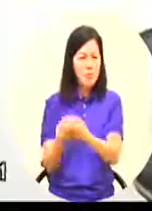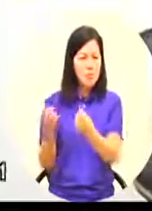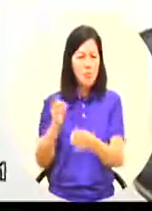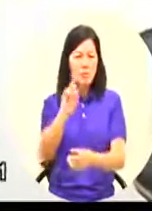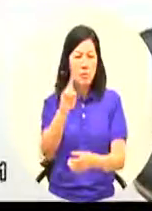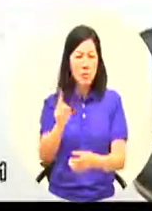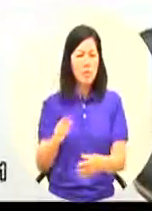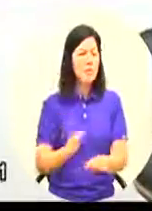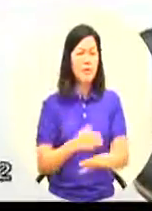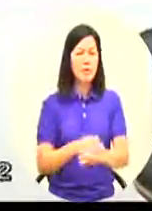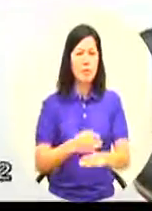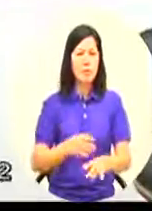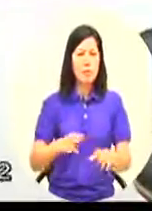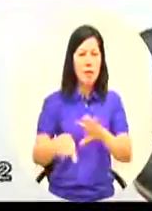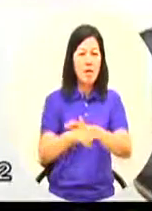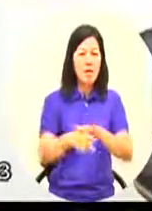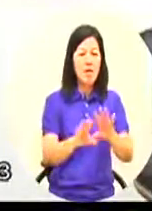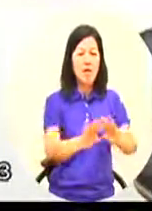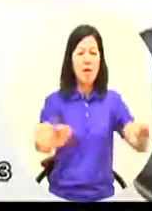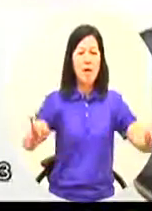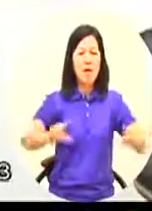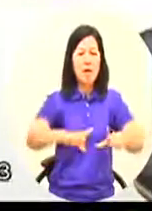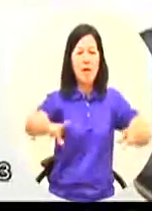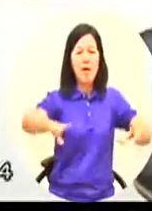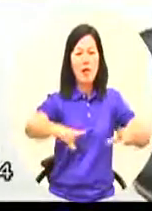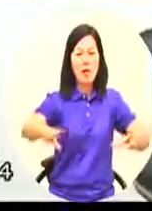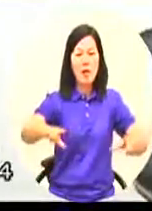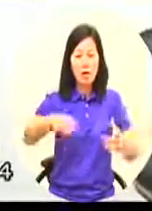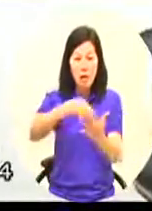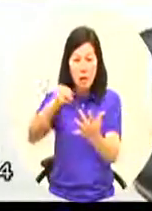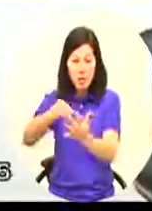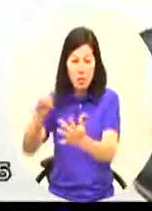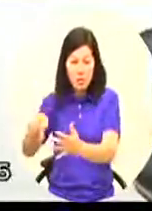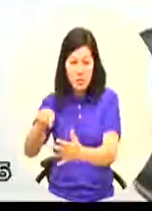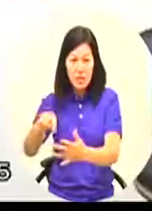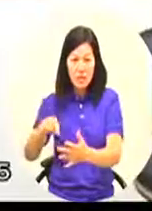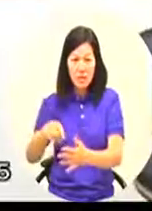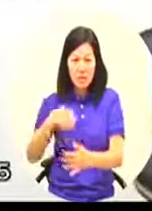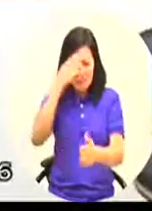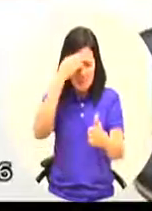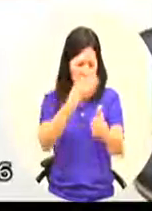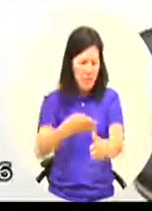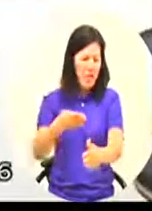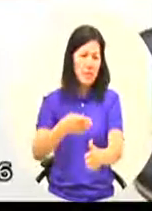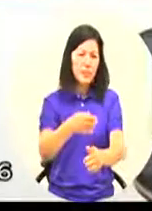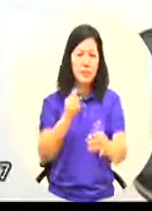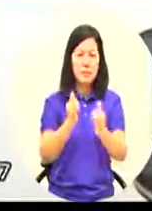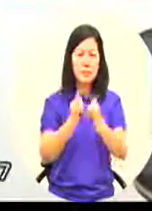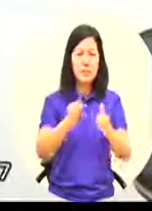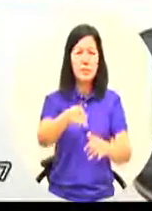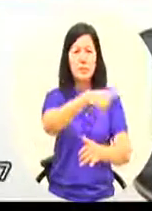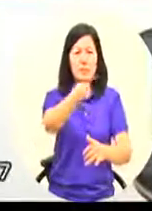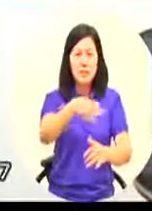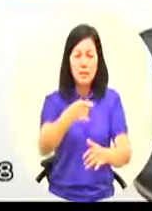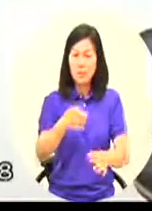啊，空地啊，这么多，刚找无一个未去给人民就砸着掉的所在，